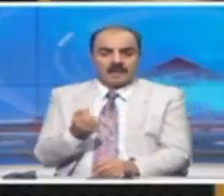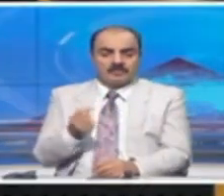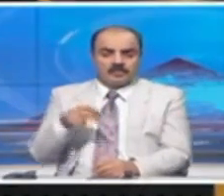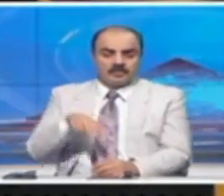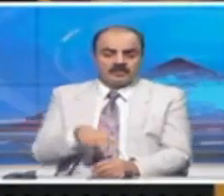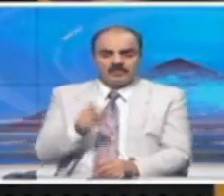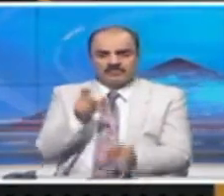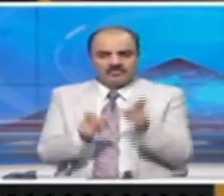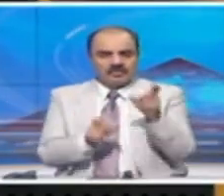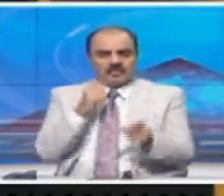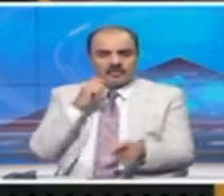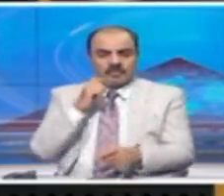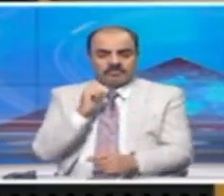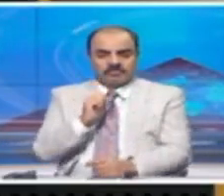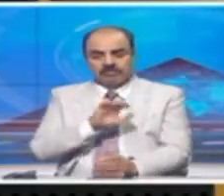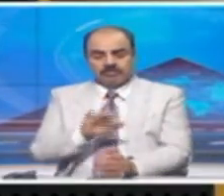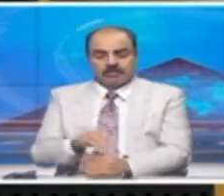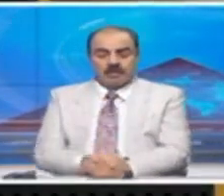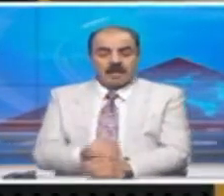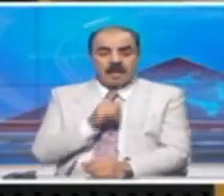38,385 متهما، من بينها